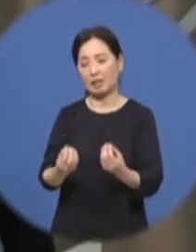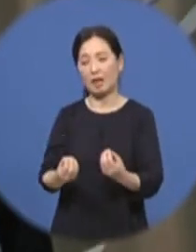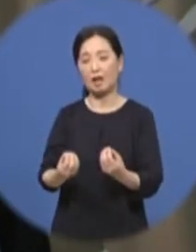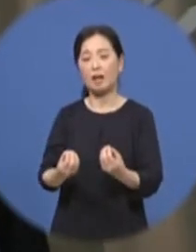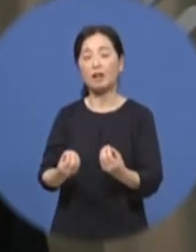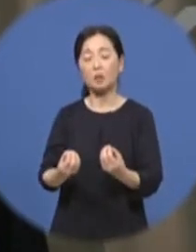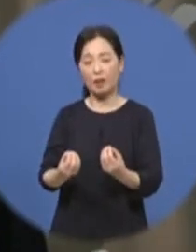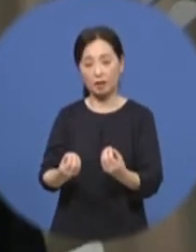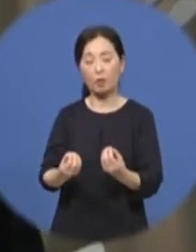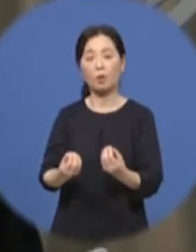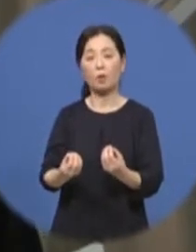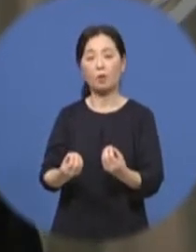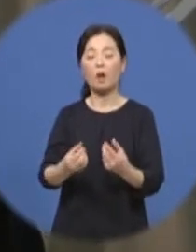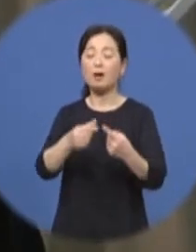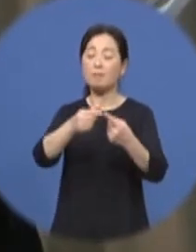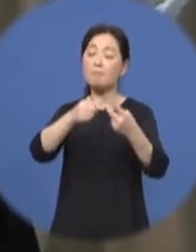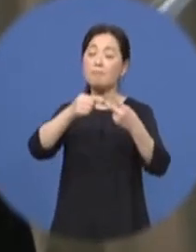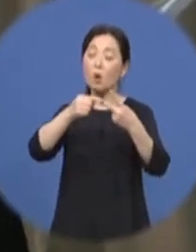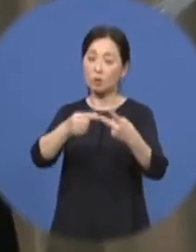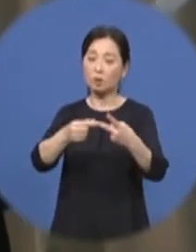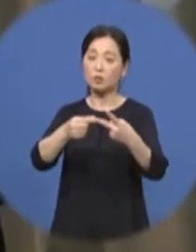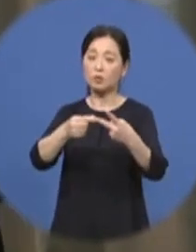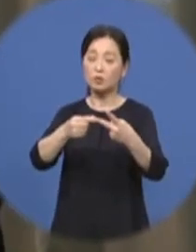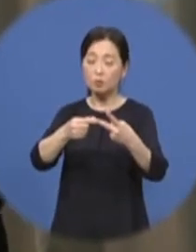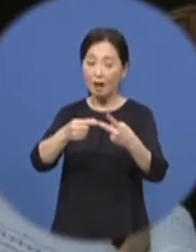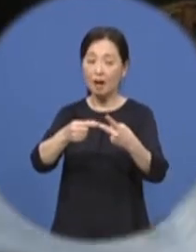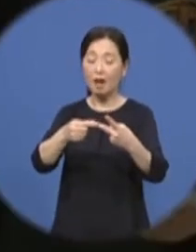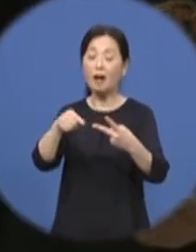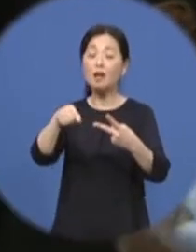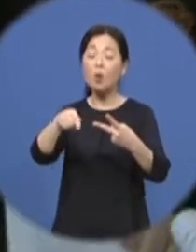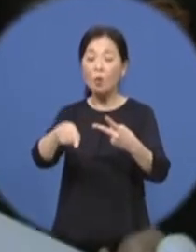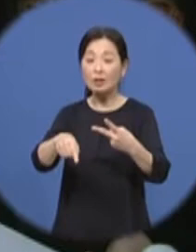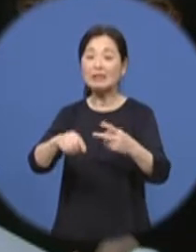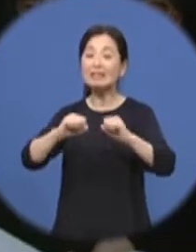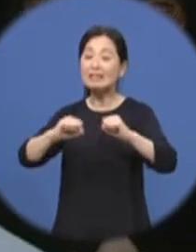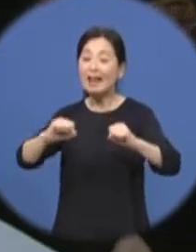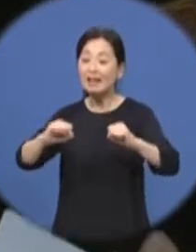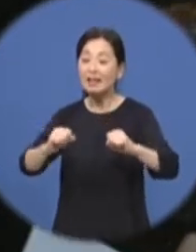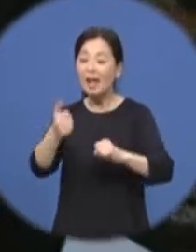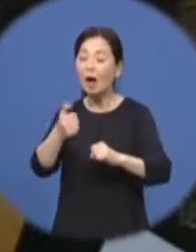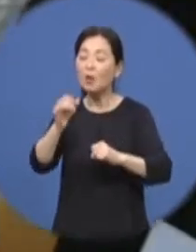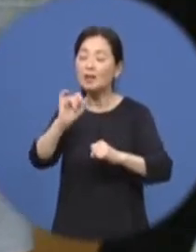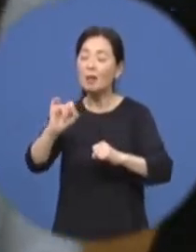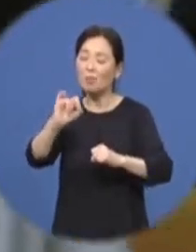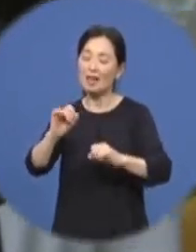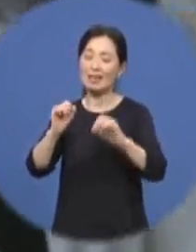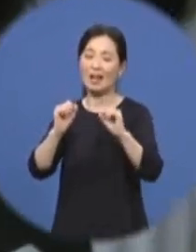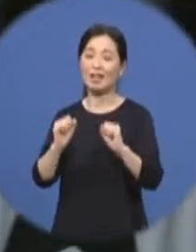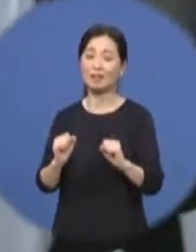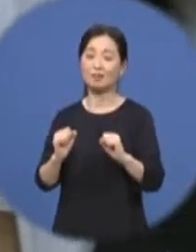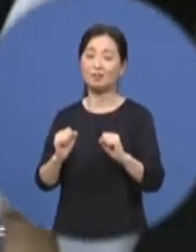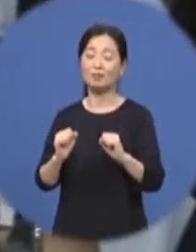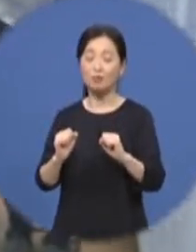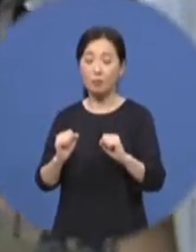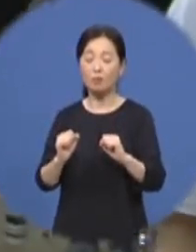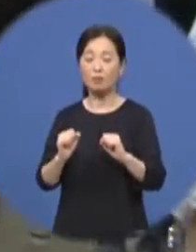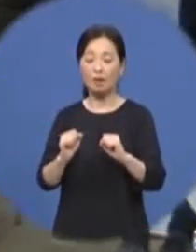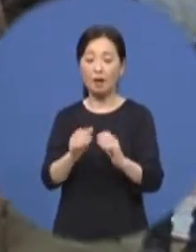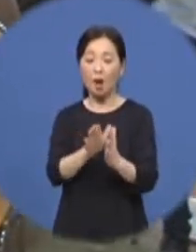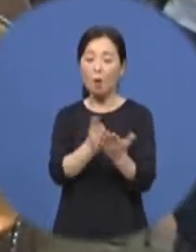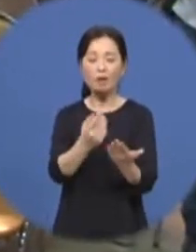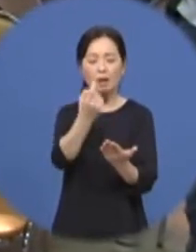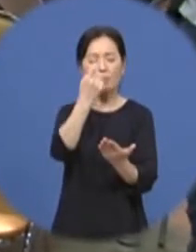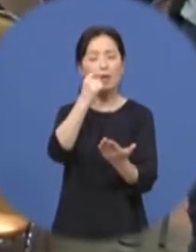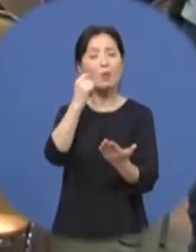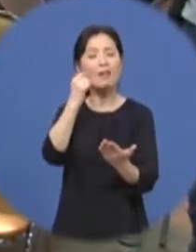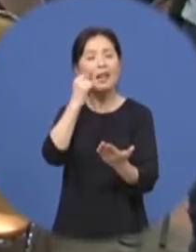と元気なお年寄りの人がそこにいて、その人たちから教科書では学べない